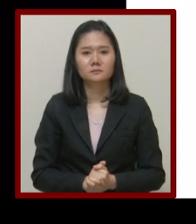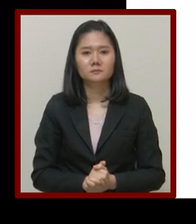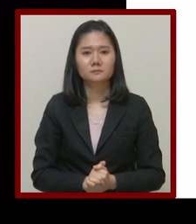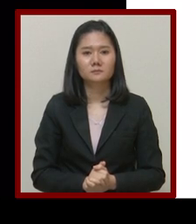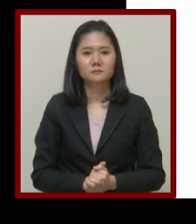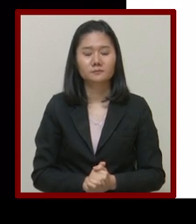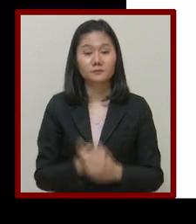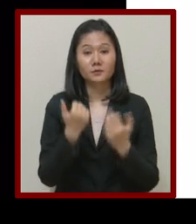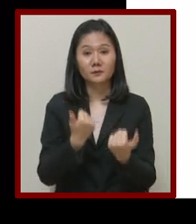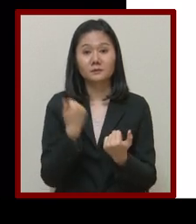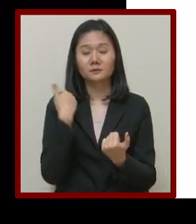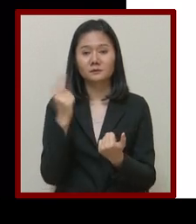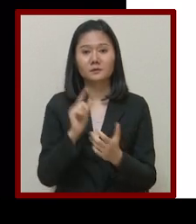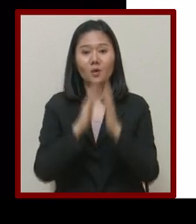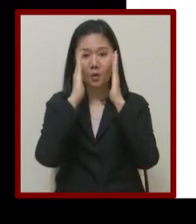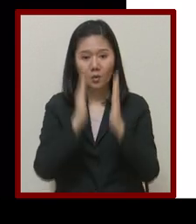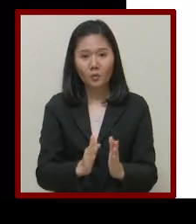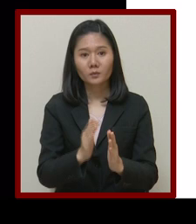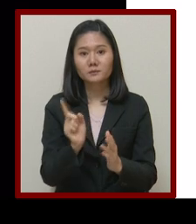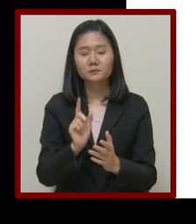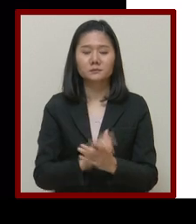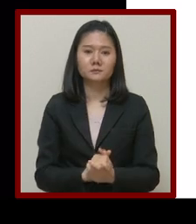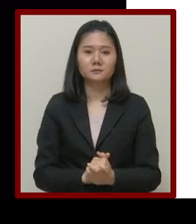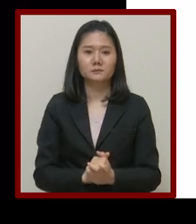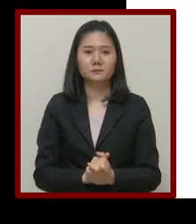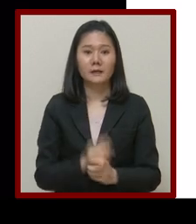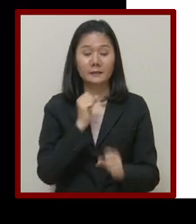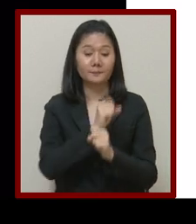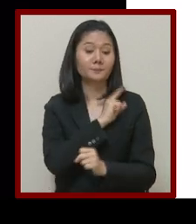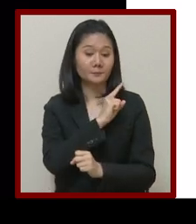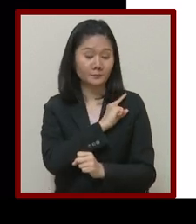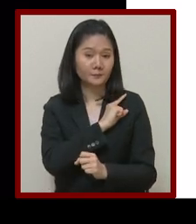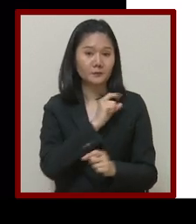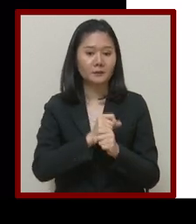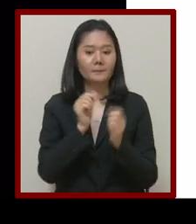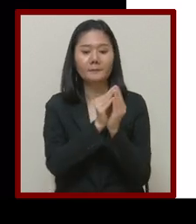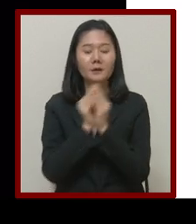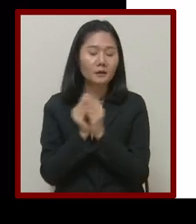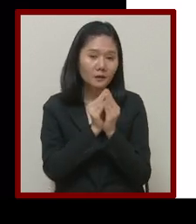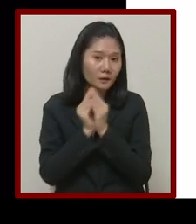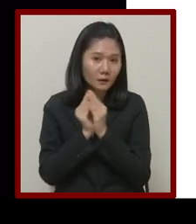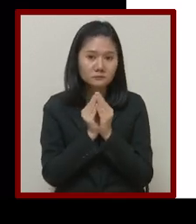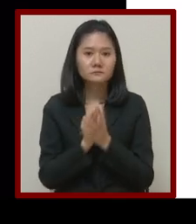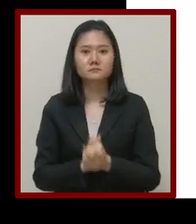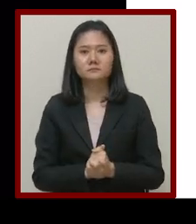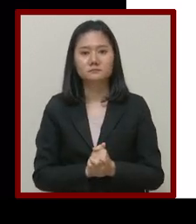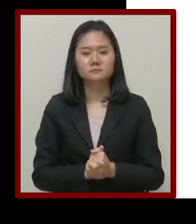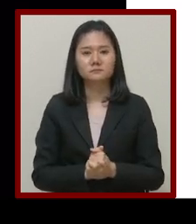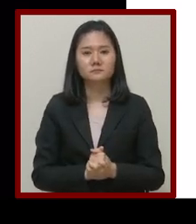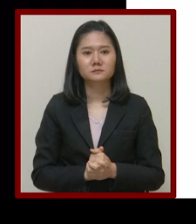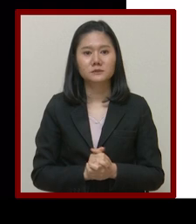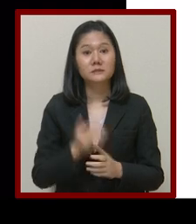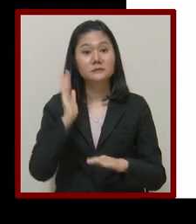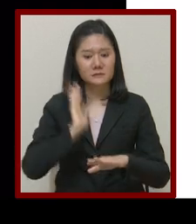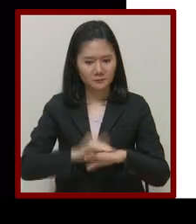ช่ไหมคะเดี๋ยวนี้คนที่เขาทำหน้าที่ในเรื่องของการประกอบอาหารหรือว่านักโภชนาการเนี่ยเขาจะ